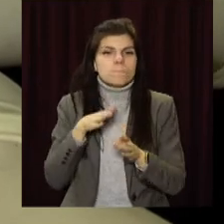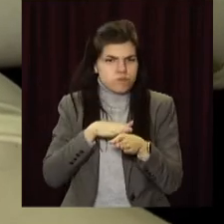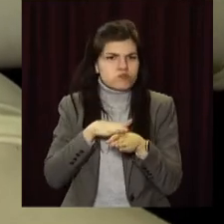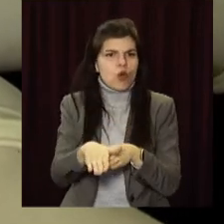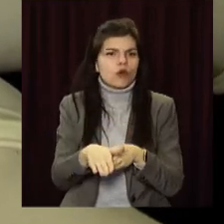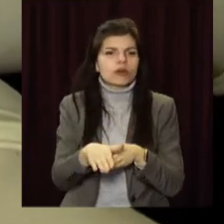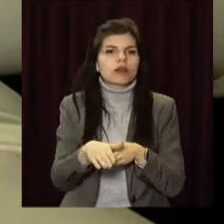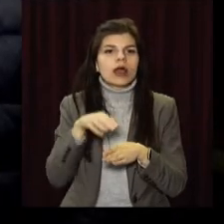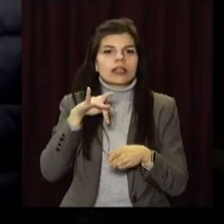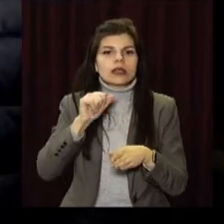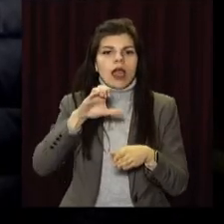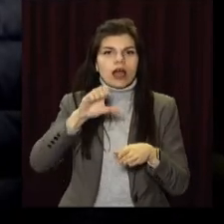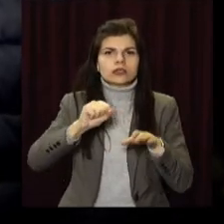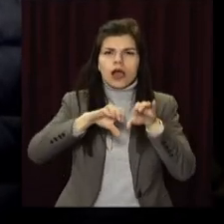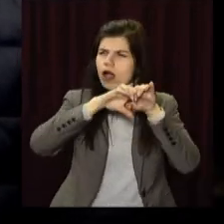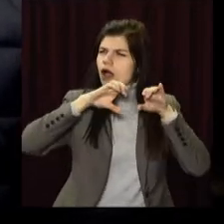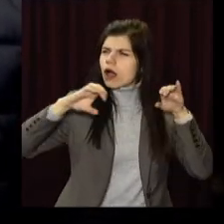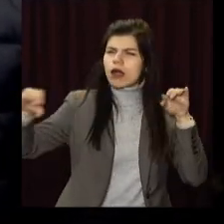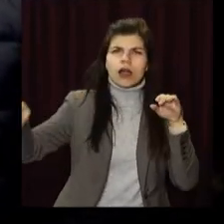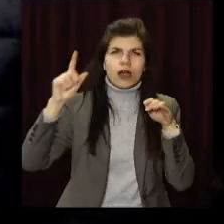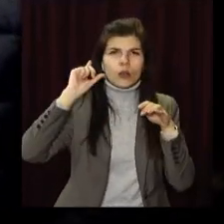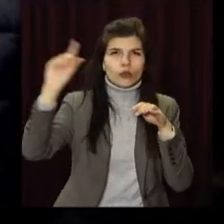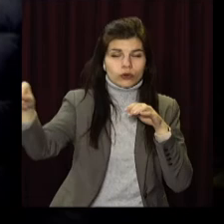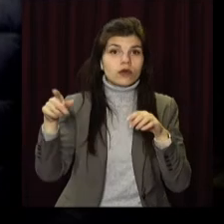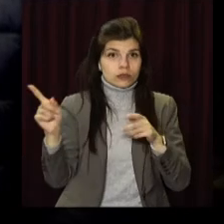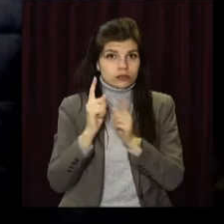холодного водоснабження, поміняна каналізація.